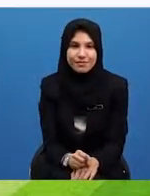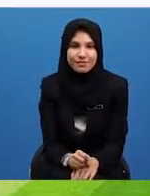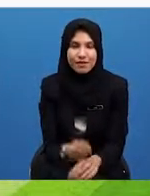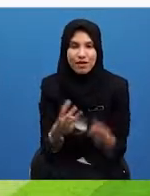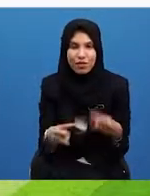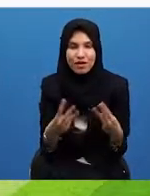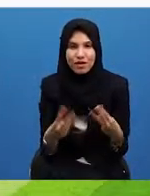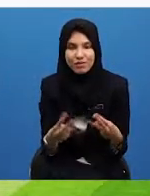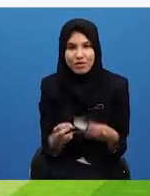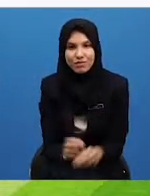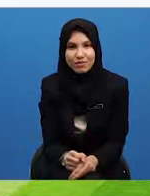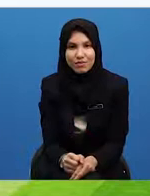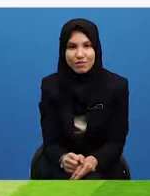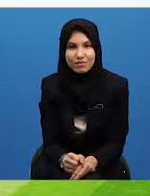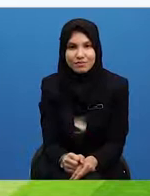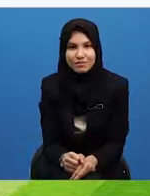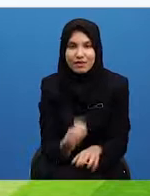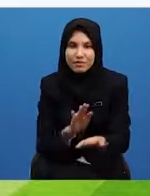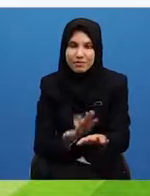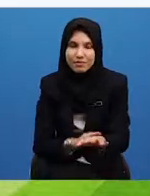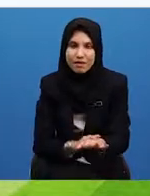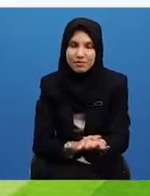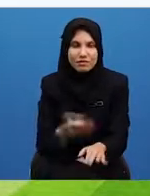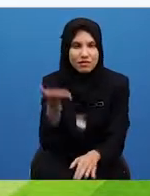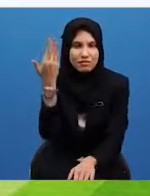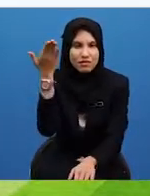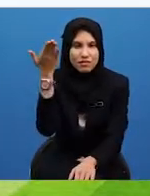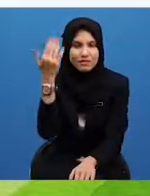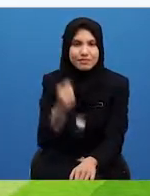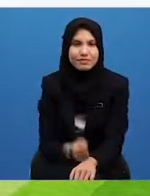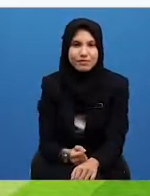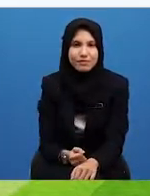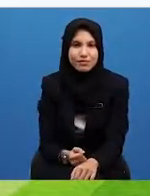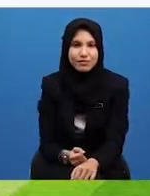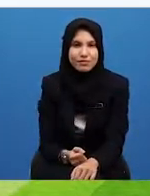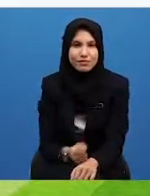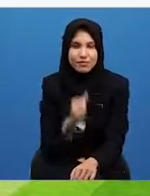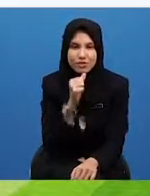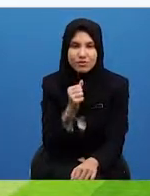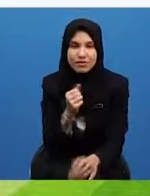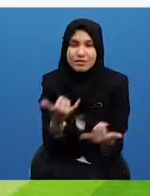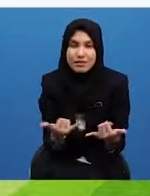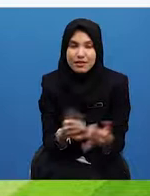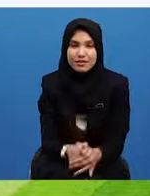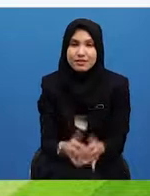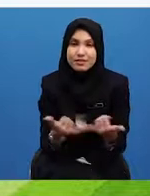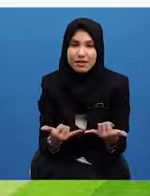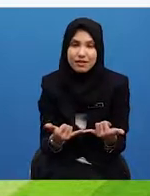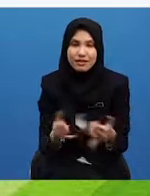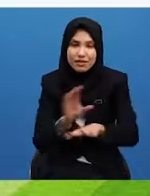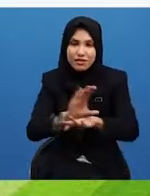walaubagaimanapun pada zaman kini Nyalakan Api digunakan